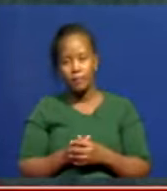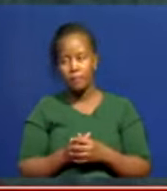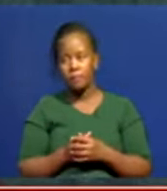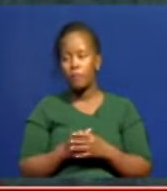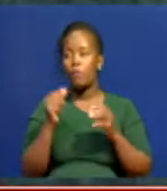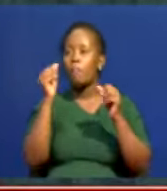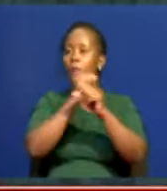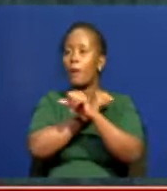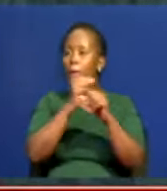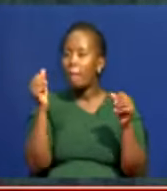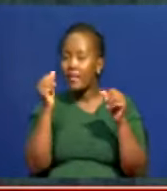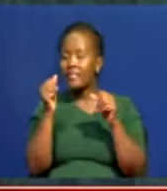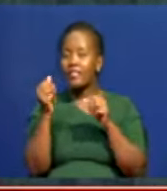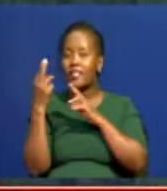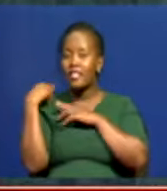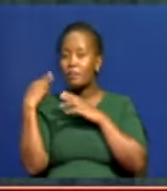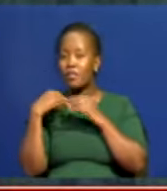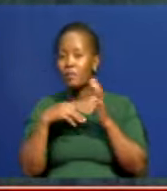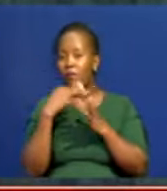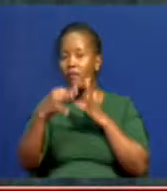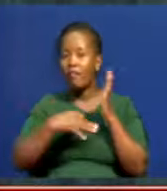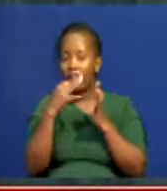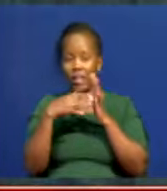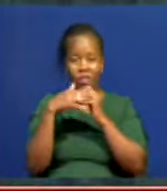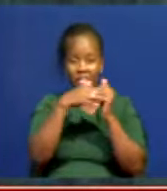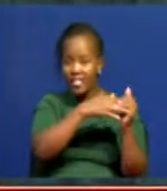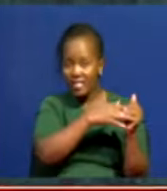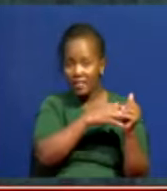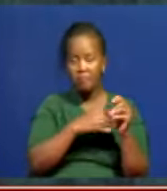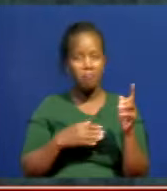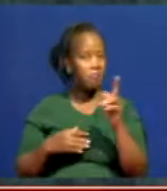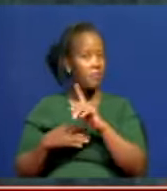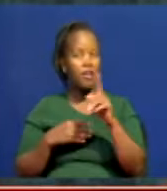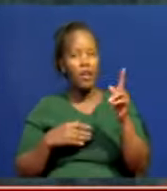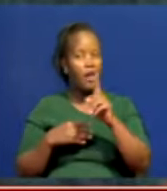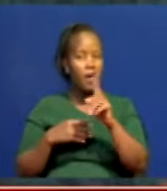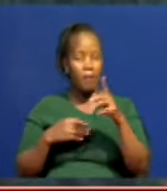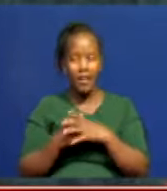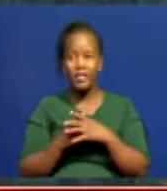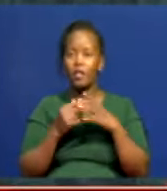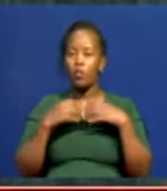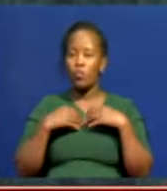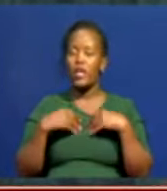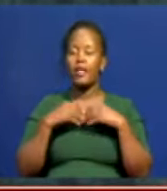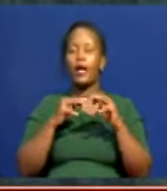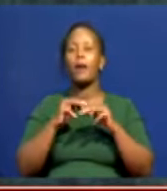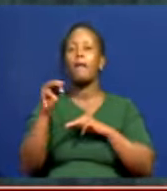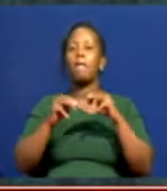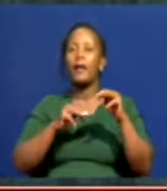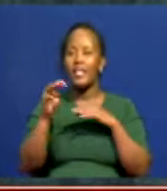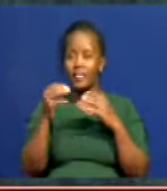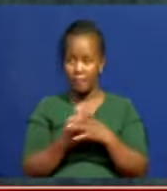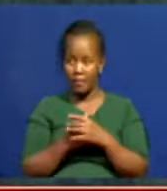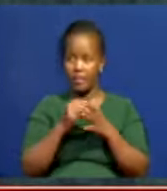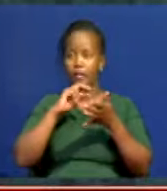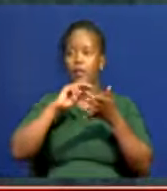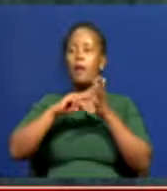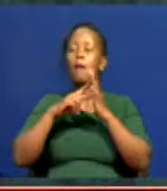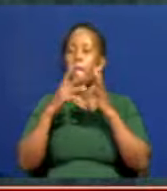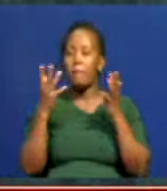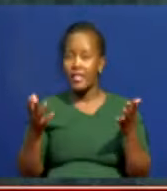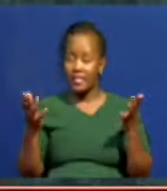Rais ndiye alikuwa anasimamia factory. Ni yeye alikuwa hapa. Si kulikuwa na wasimamizi? So